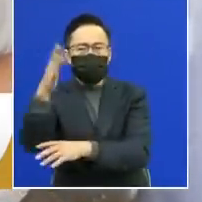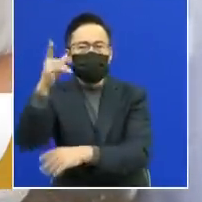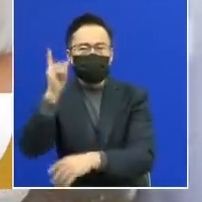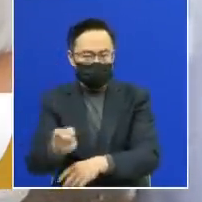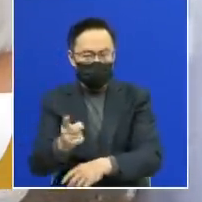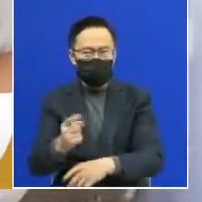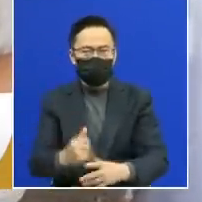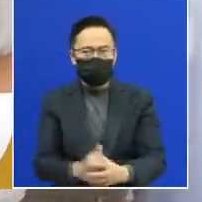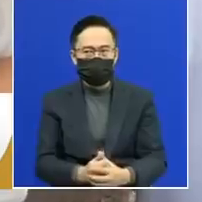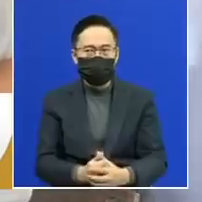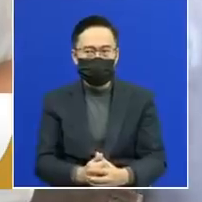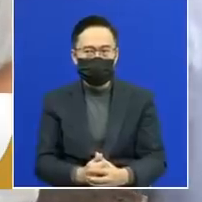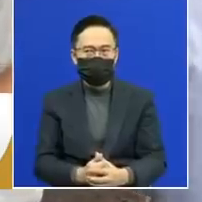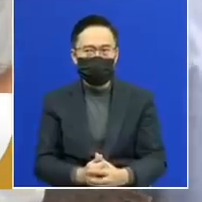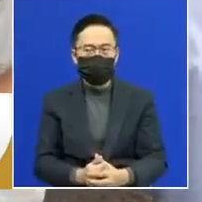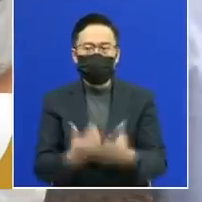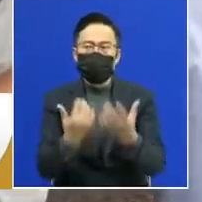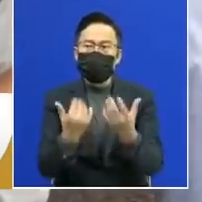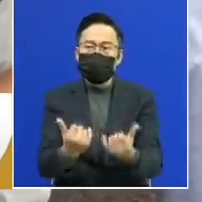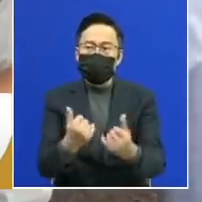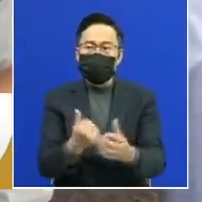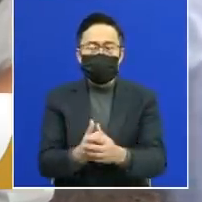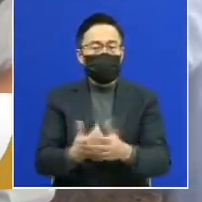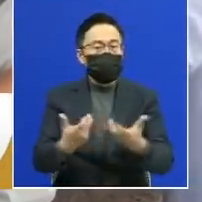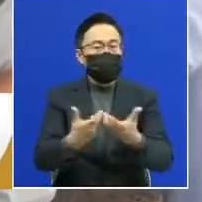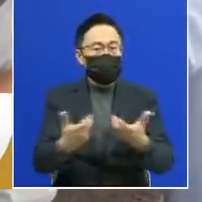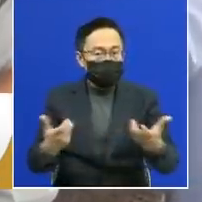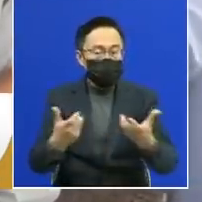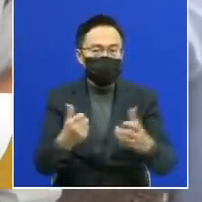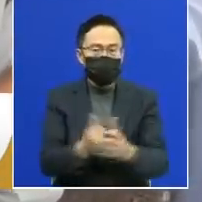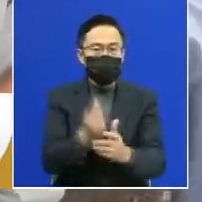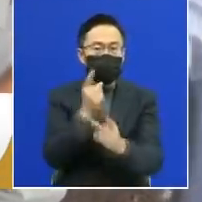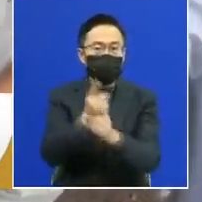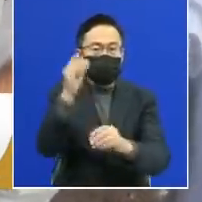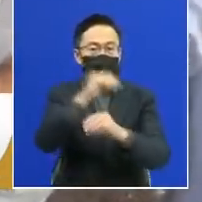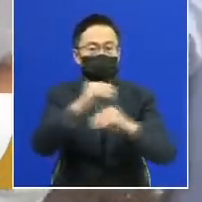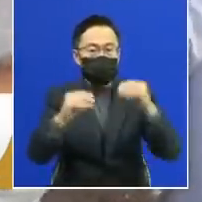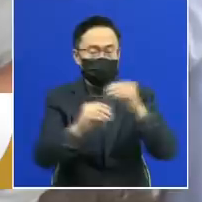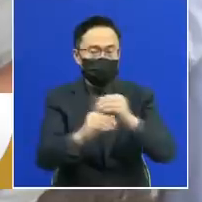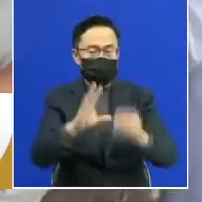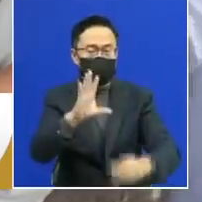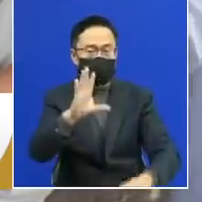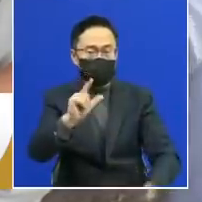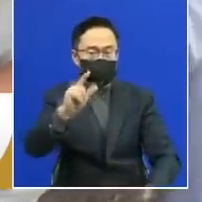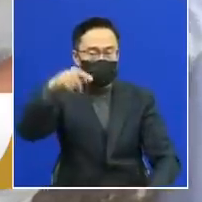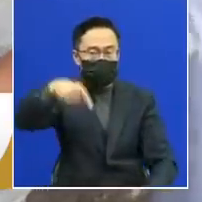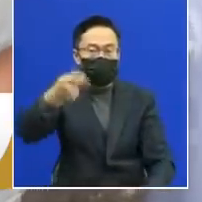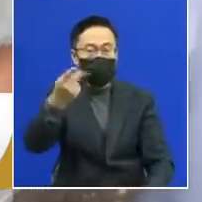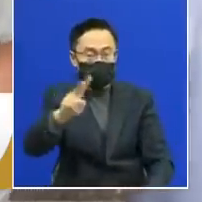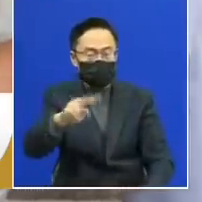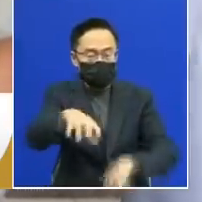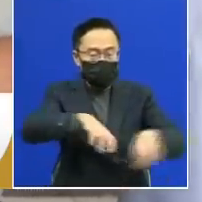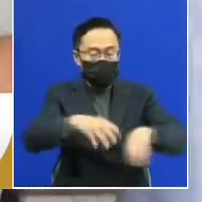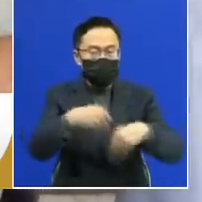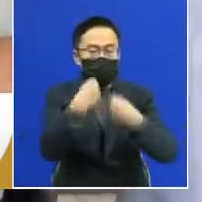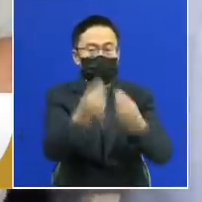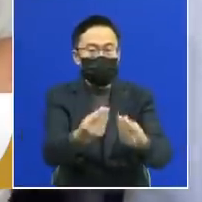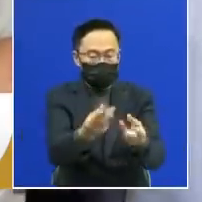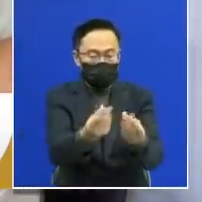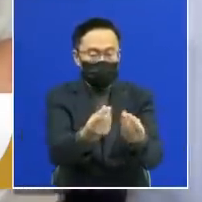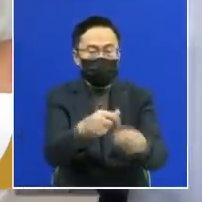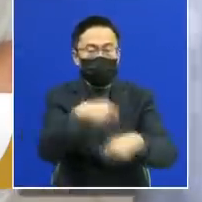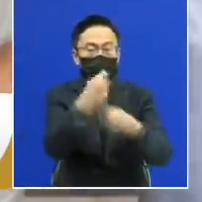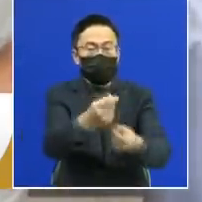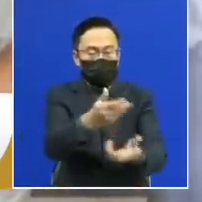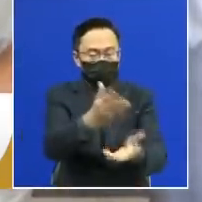ครับแล้วก็มีพื้นที่บางพื้นที่นั้นได้ถูกจัดอยู่ภายใต้กับการปปช.นะครับอันนี้ในส่วนเรื่องเจ้าของกรรมสิทธิ์ในพื้น